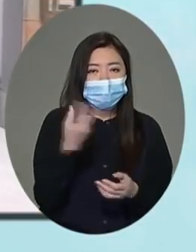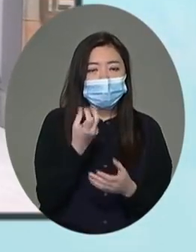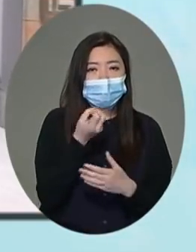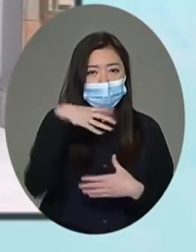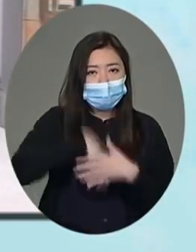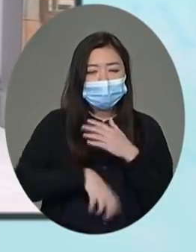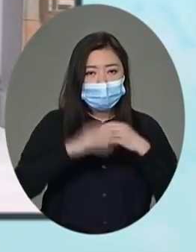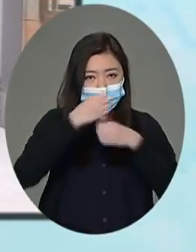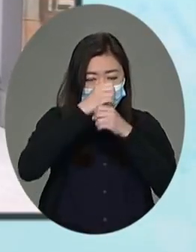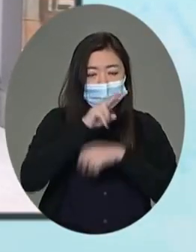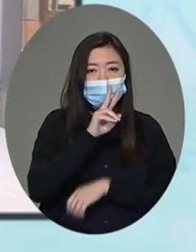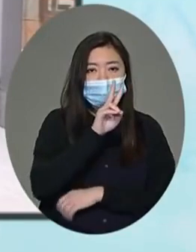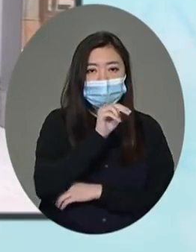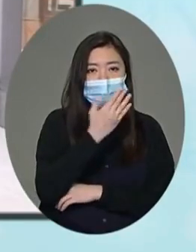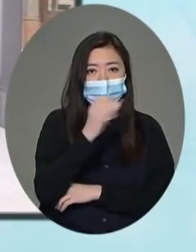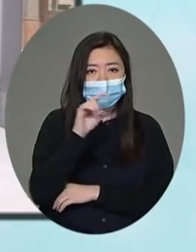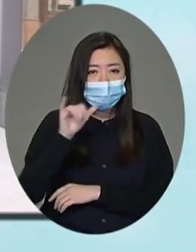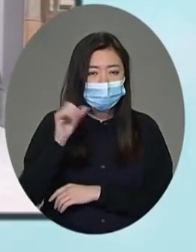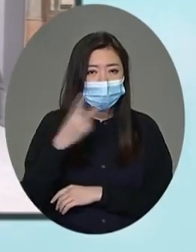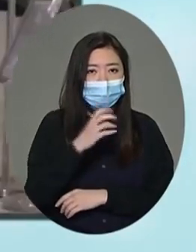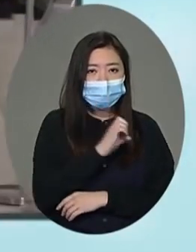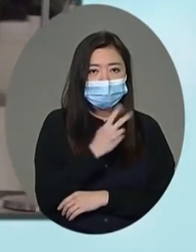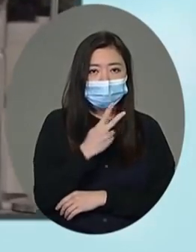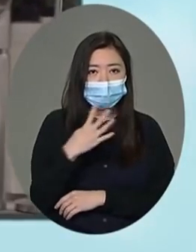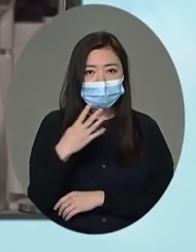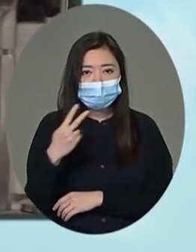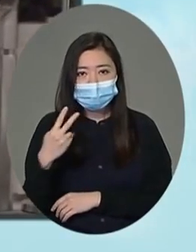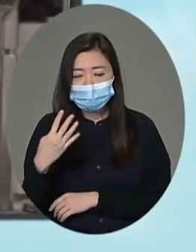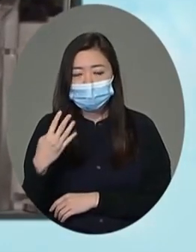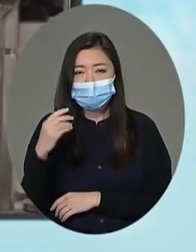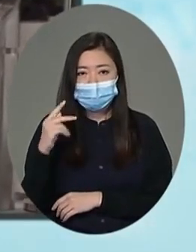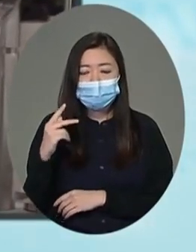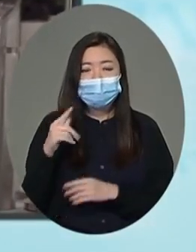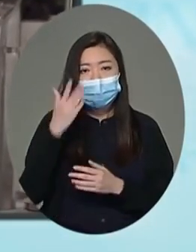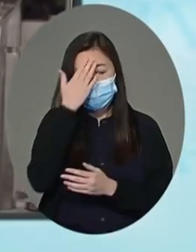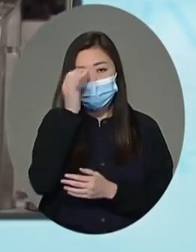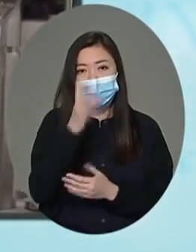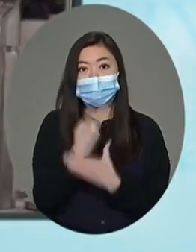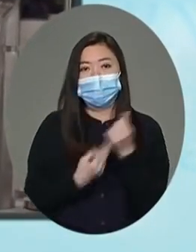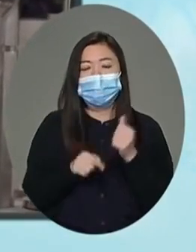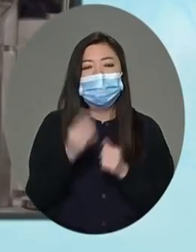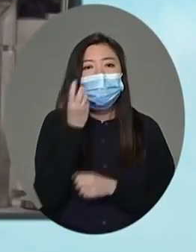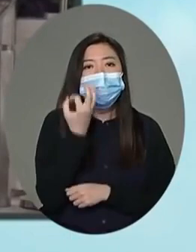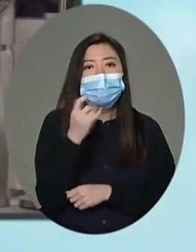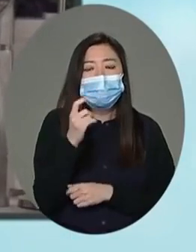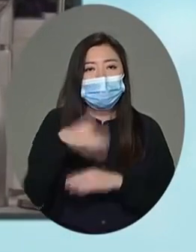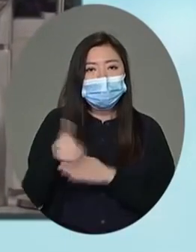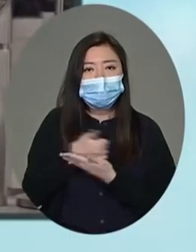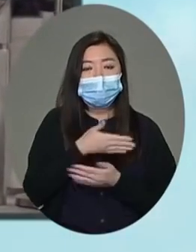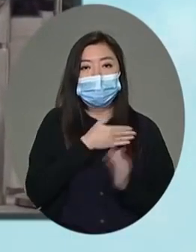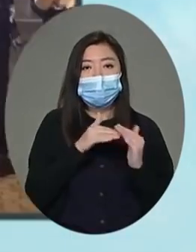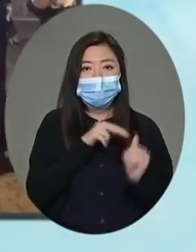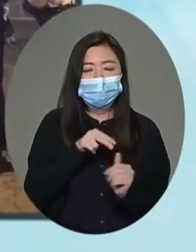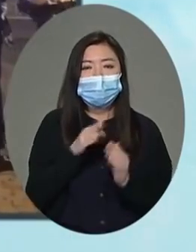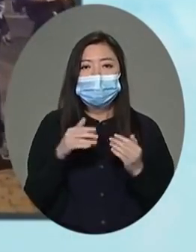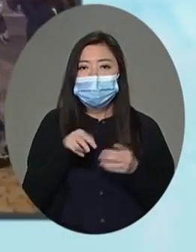時驗出 N501Y 和 E484K 變種病毒株。 佢係一名39歲嘅外佣，而佢